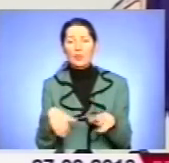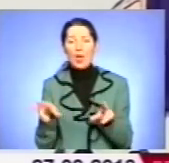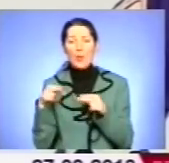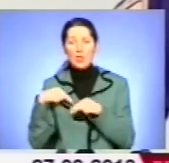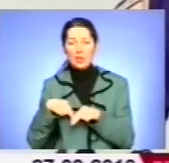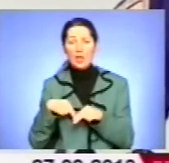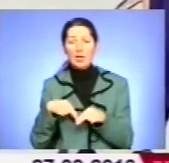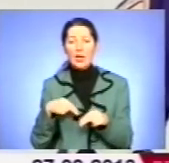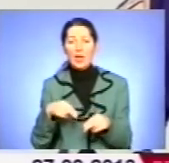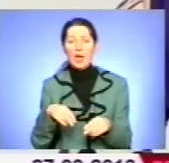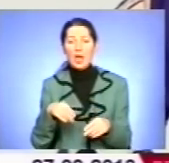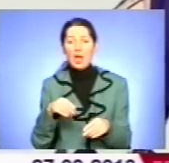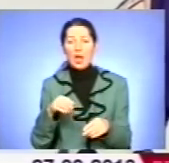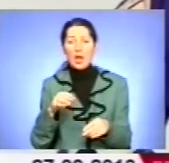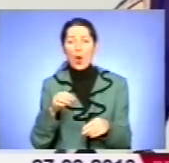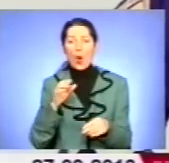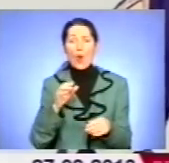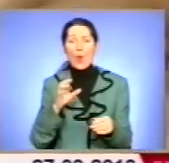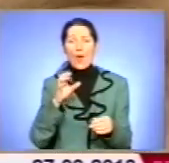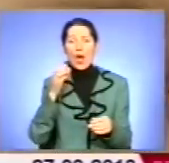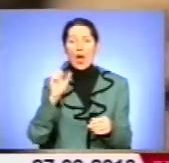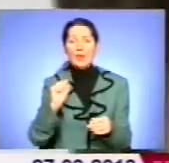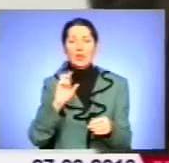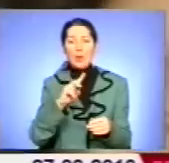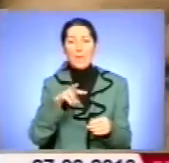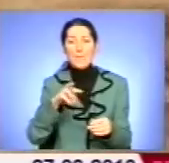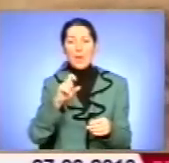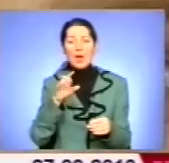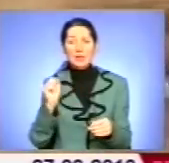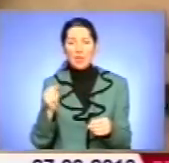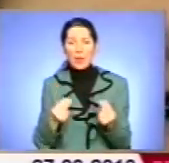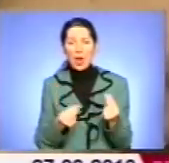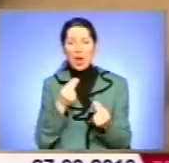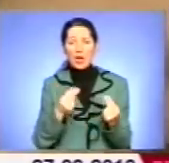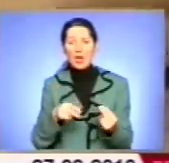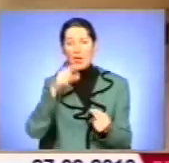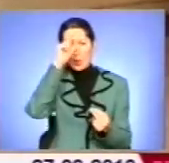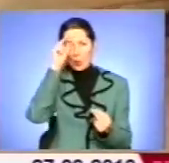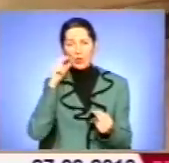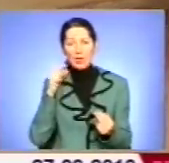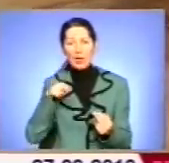виставі «Сотниківна» – Андрій Мазепа. Він грає козака Петра, який закоханий в головну героїню.